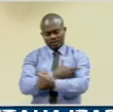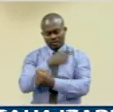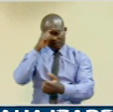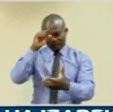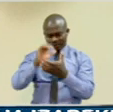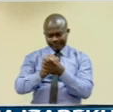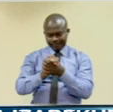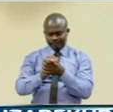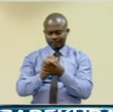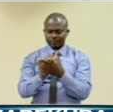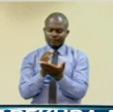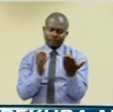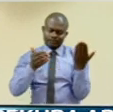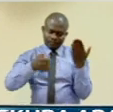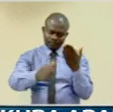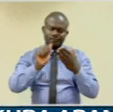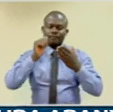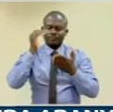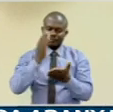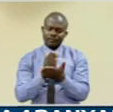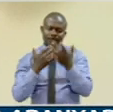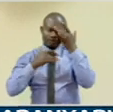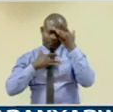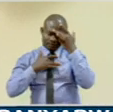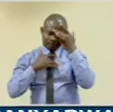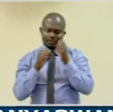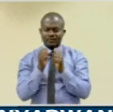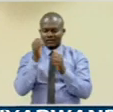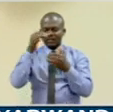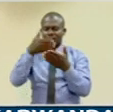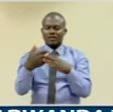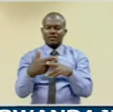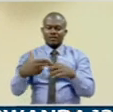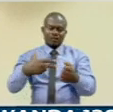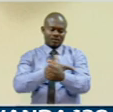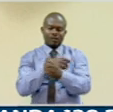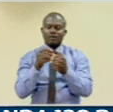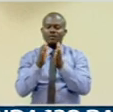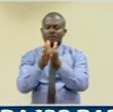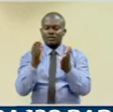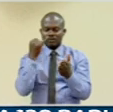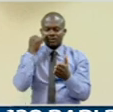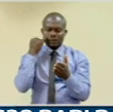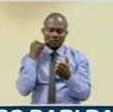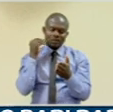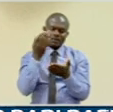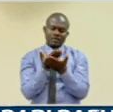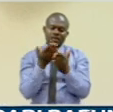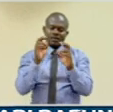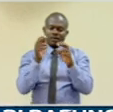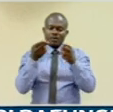rwizewe nirwo rwahangamura iki cyorezo. Kugera ku ikingira rusange rihamye bizasaba ko